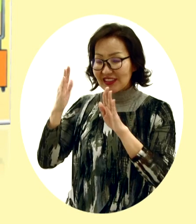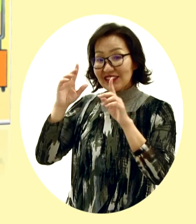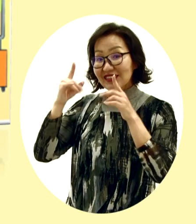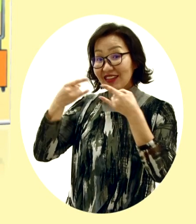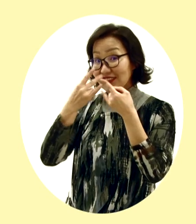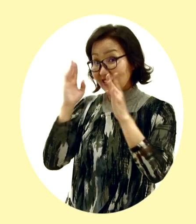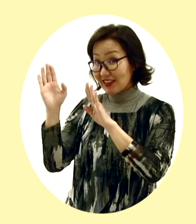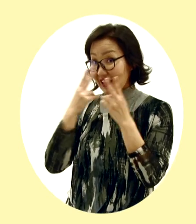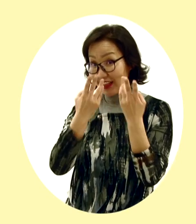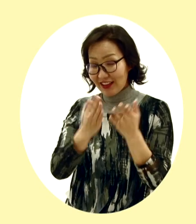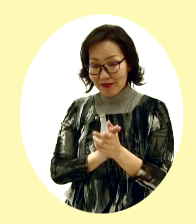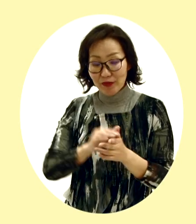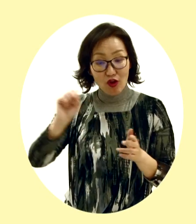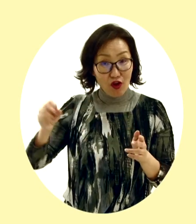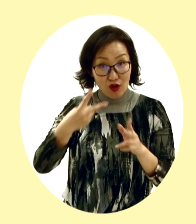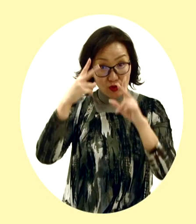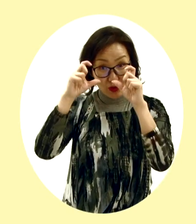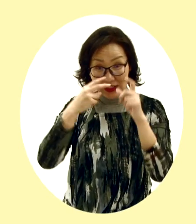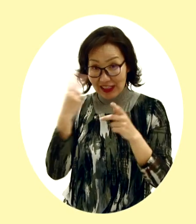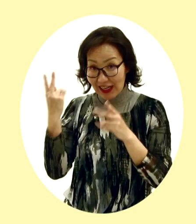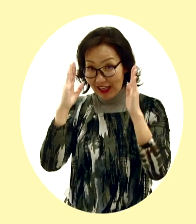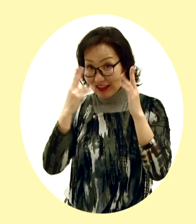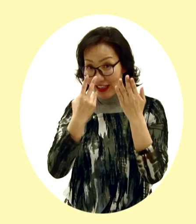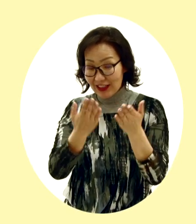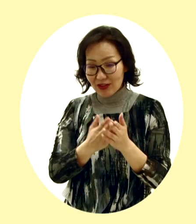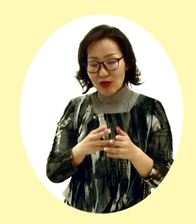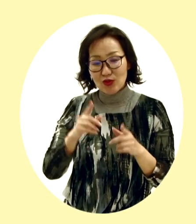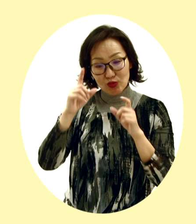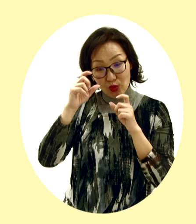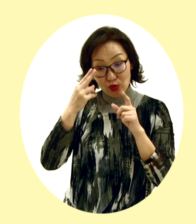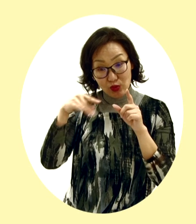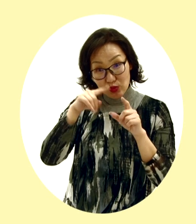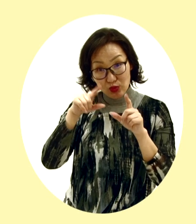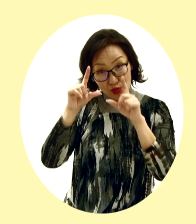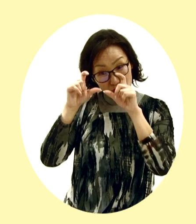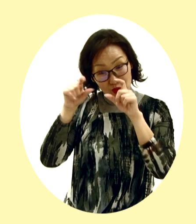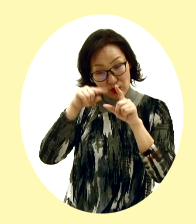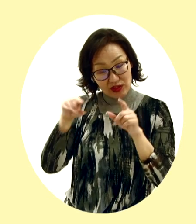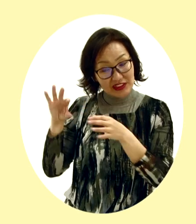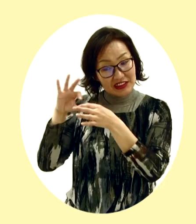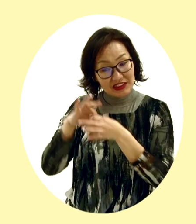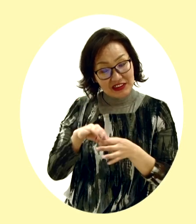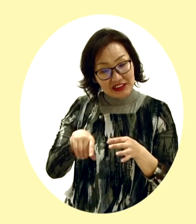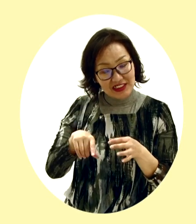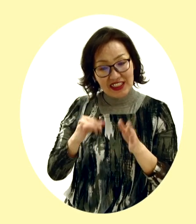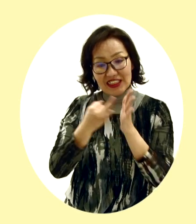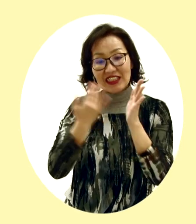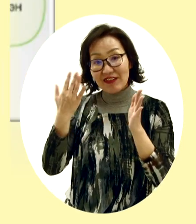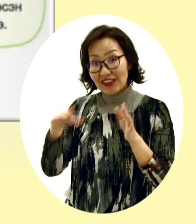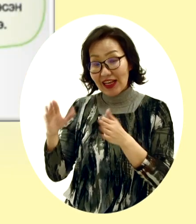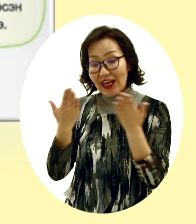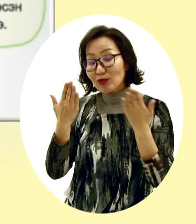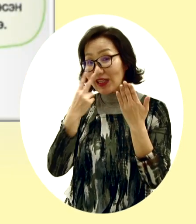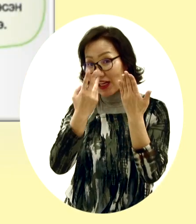байна. За, хоёр дахь зургийнд анхаарлаа хандуулъя. Зураг дүрсгүй буюу зураг дүрстэй ихтгэлийн харьцуулан